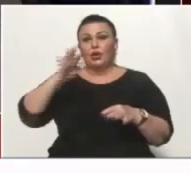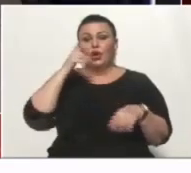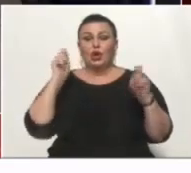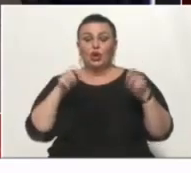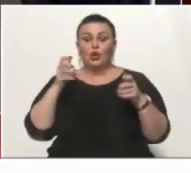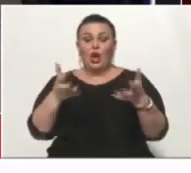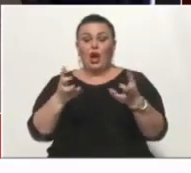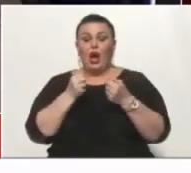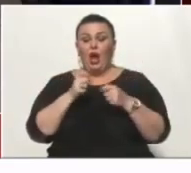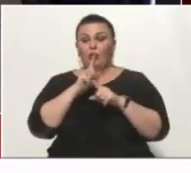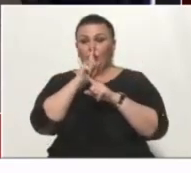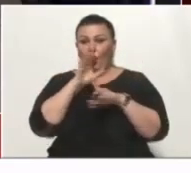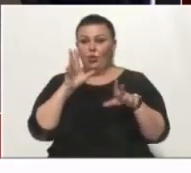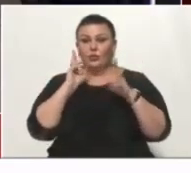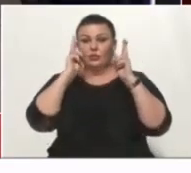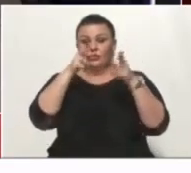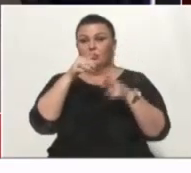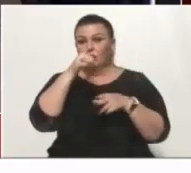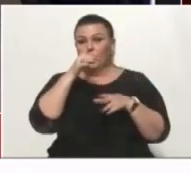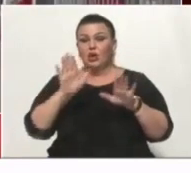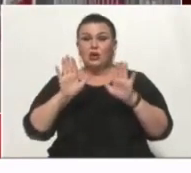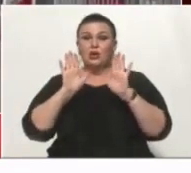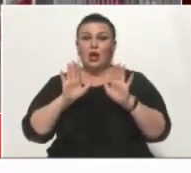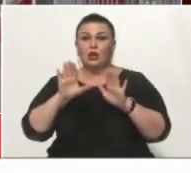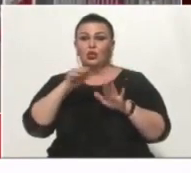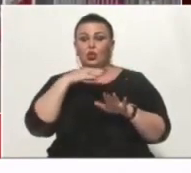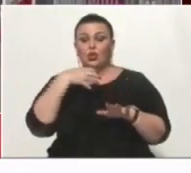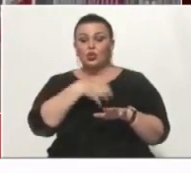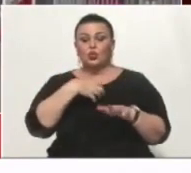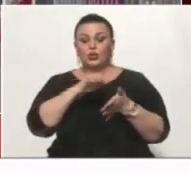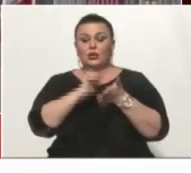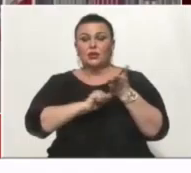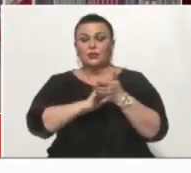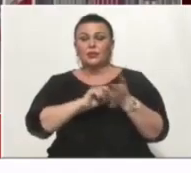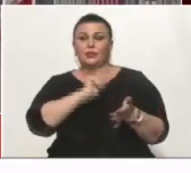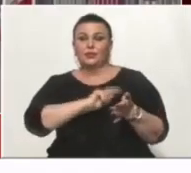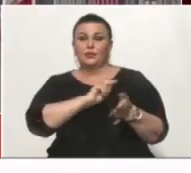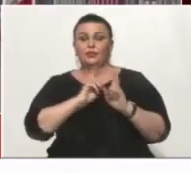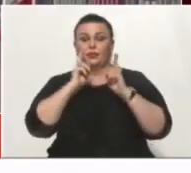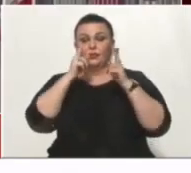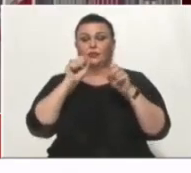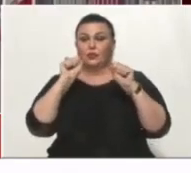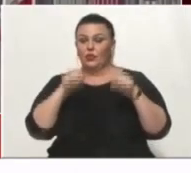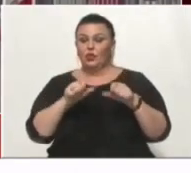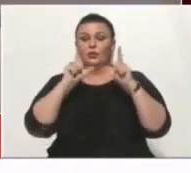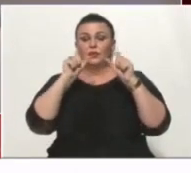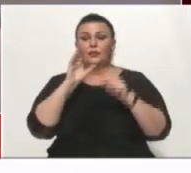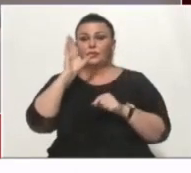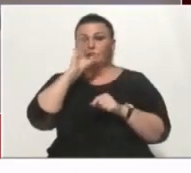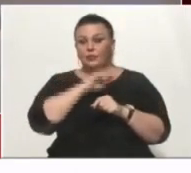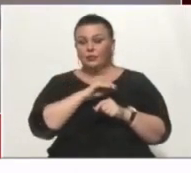turistlər qəbul edilmir. Siz Almaniyaya yalnız çox xüsusi səbəbiniz və işgüzar səfəriniz olarsa gedə